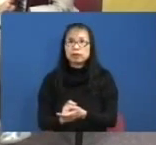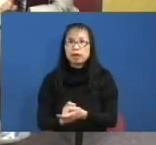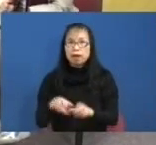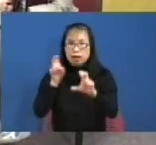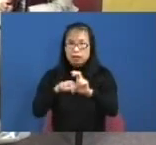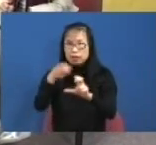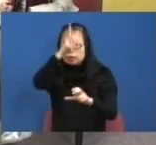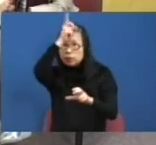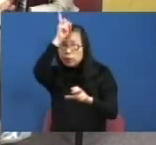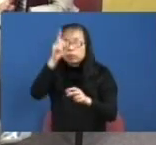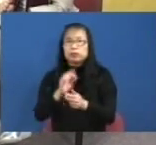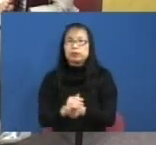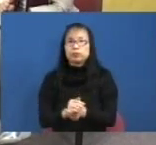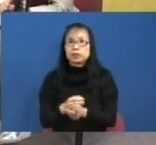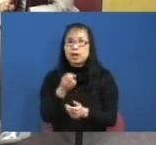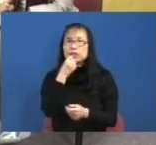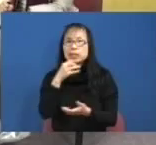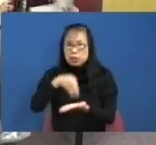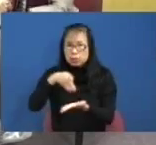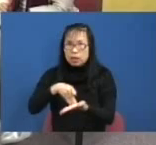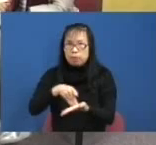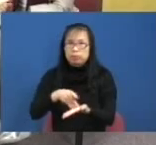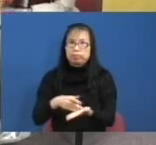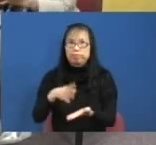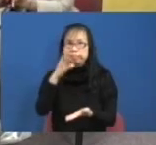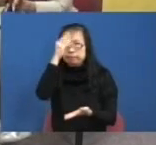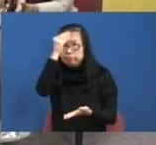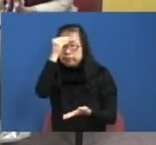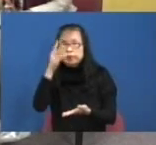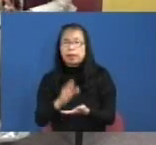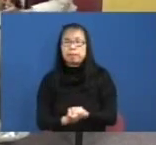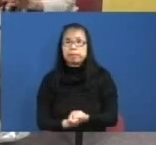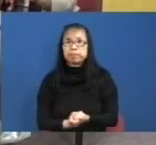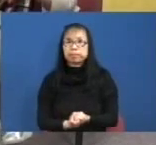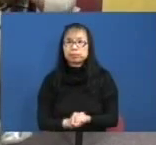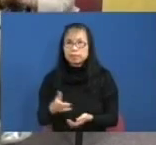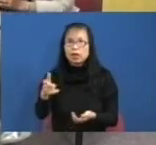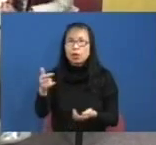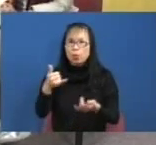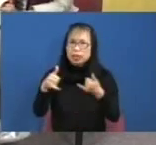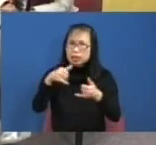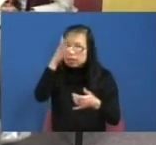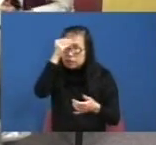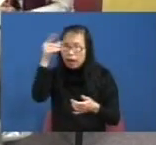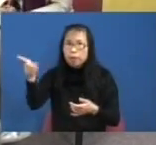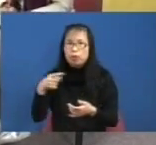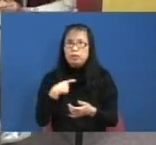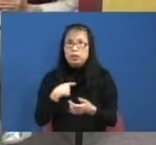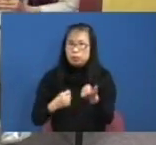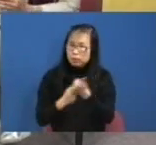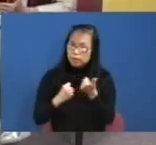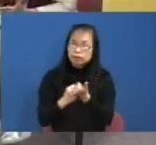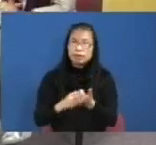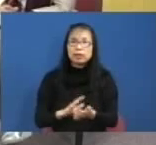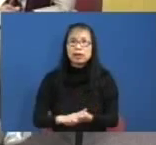貢同埋將軍澳居民咧就要參與呢個演習。嗱，首先咧，我對於咧演習呢樣嘢咧，我係支持嘅，因為其